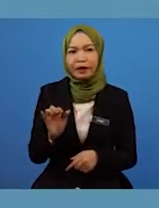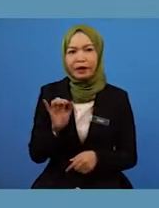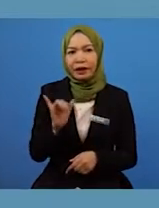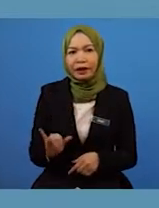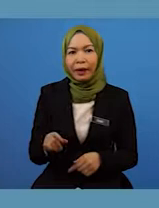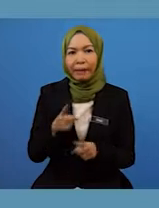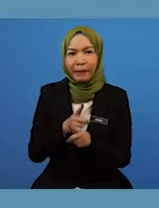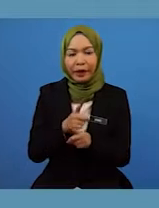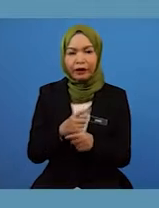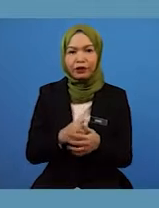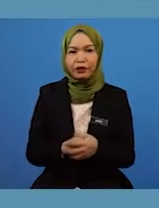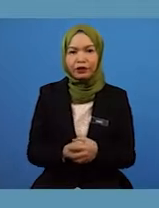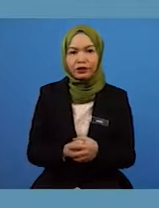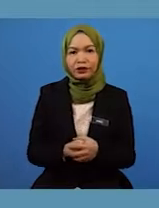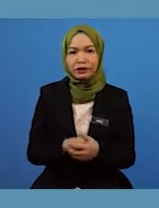mol, B,